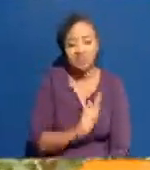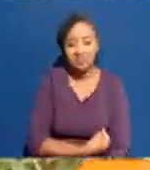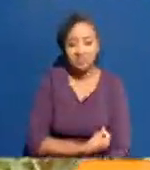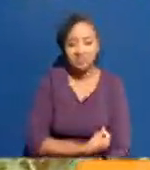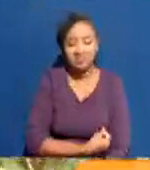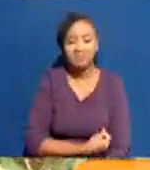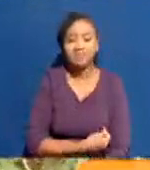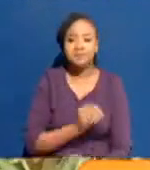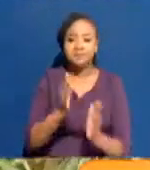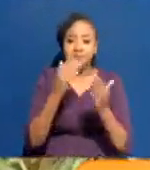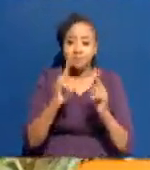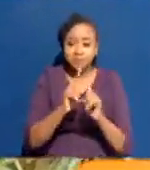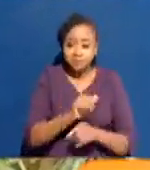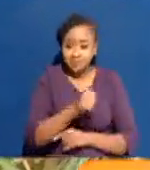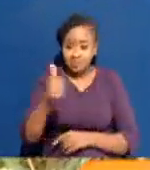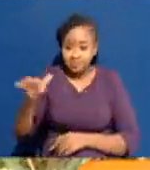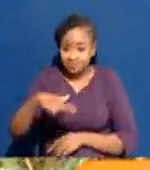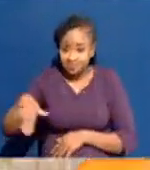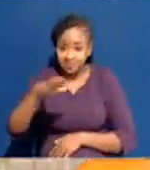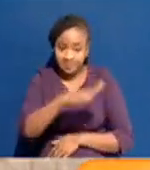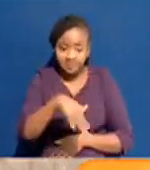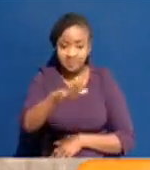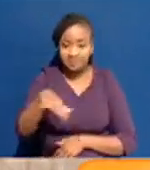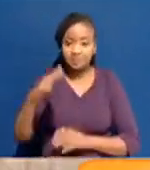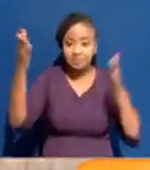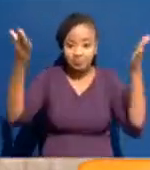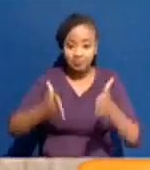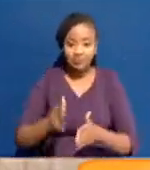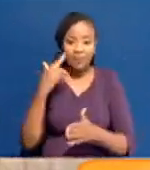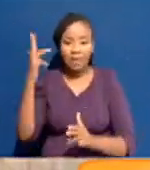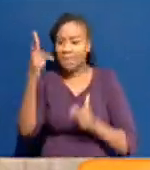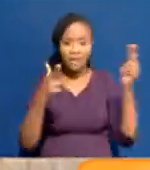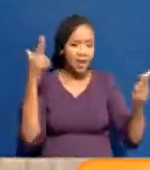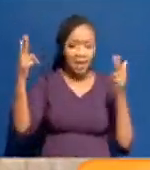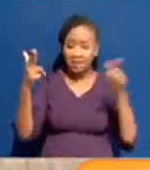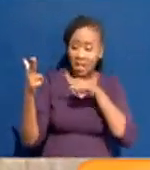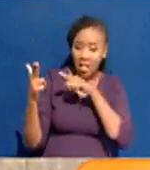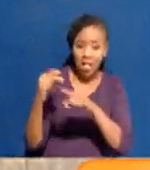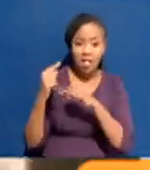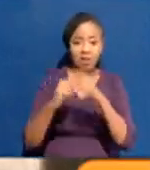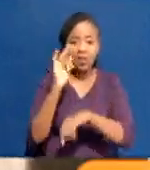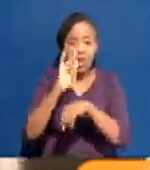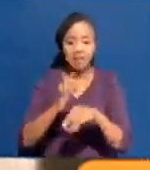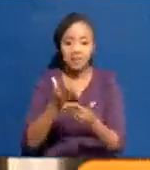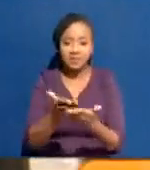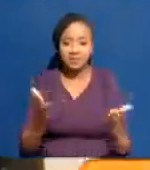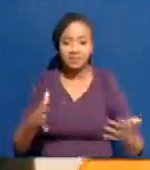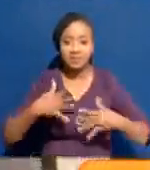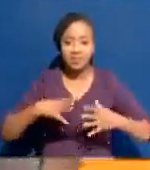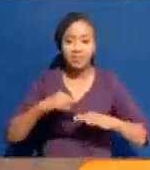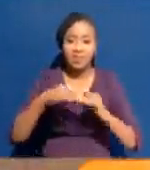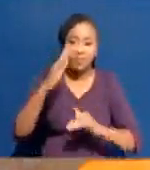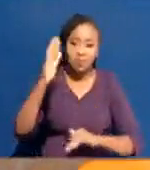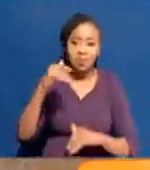Samburu na hata maeneo mengine ya bonde la Ufa, ambapo mtutu wa bunduki umeendelea kusababisha kilio,